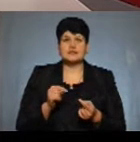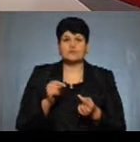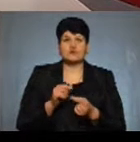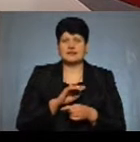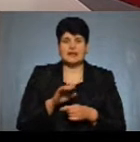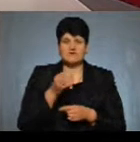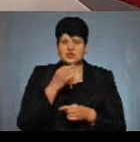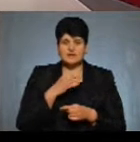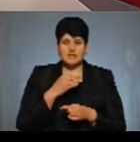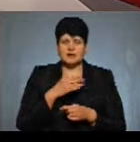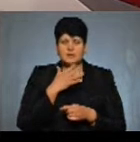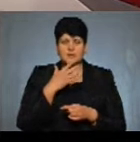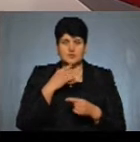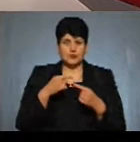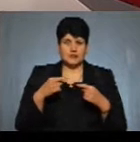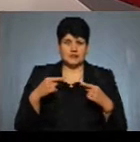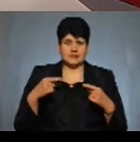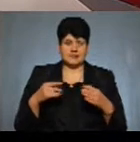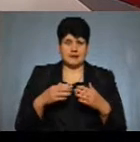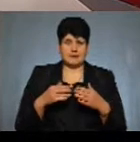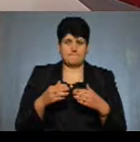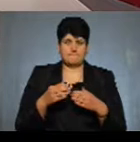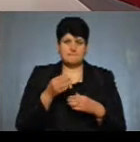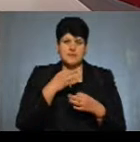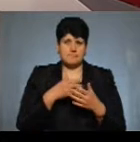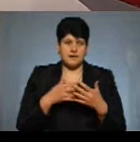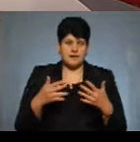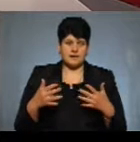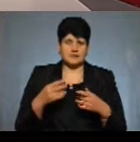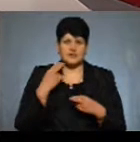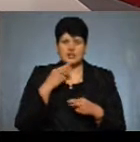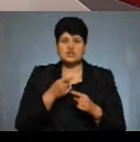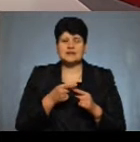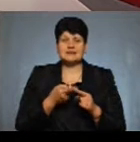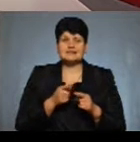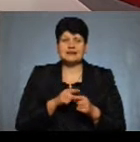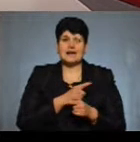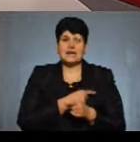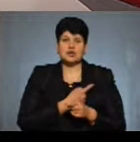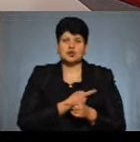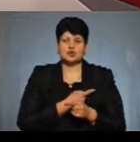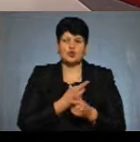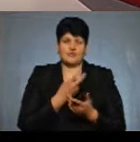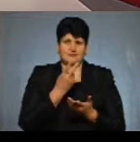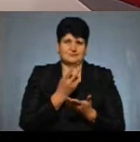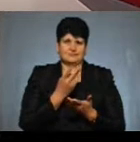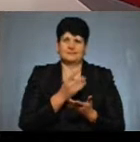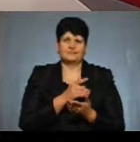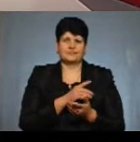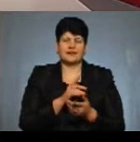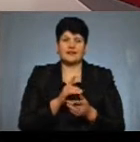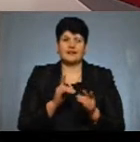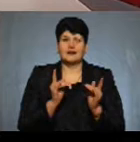не вживати дуже багато всяких різних препаратів. Найкраще, звичайно, це ліжковий режим, багато пити